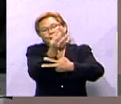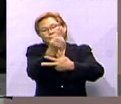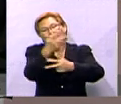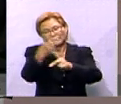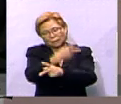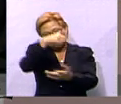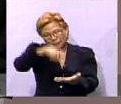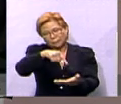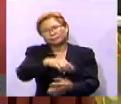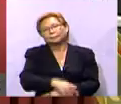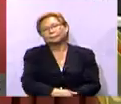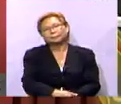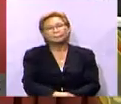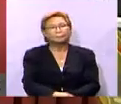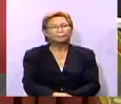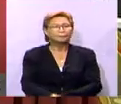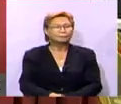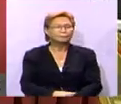pada kali ini.